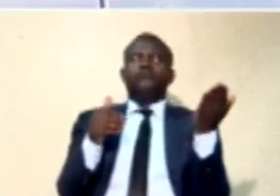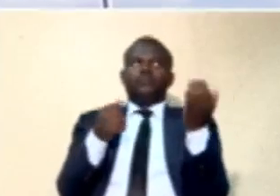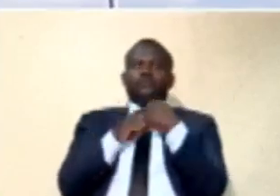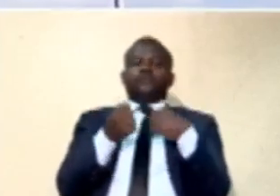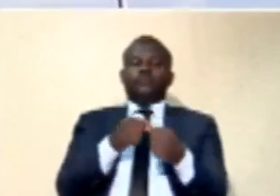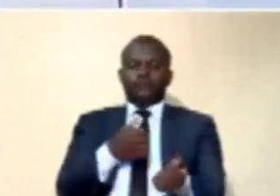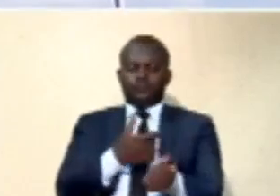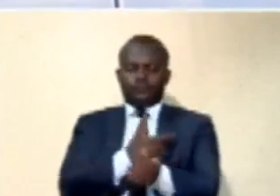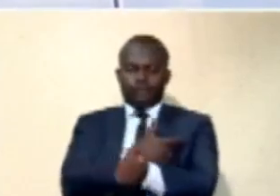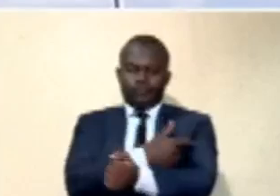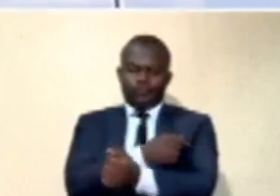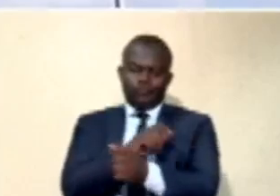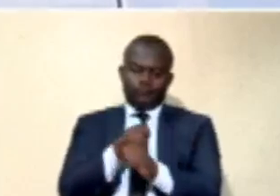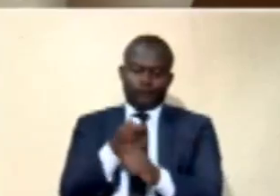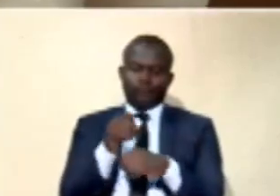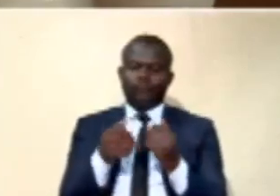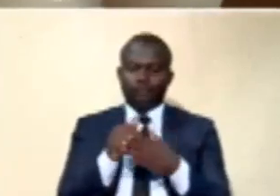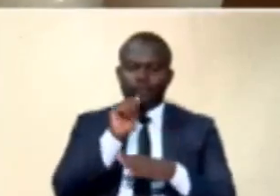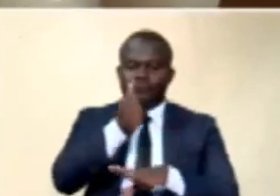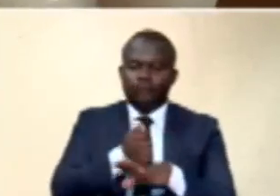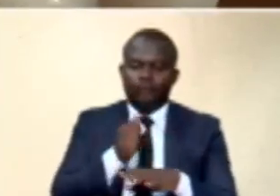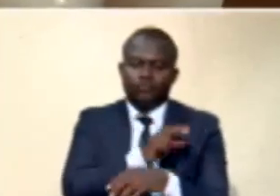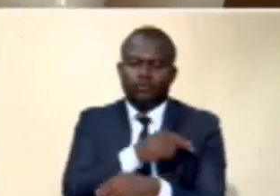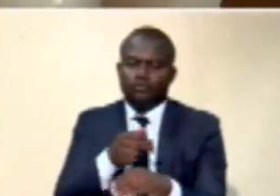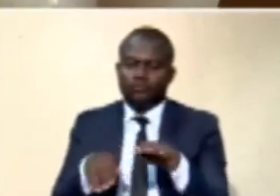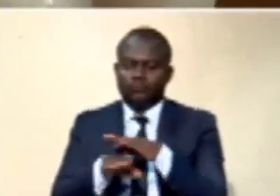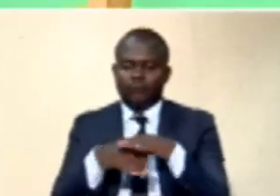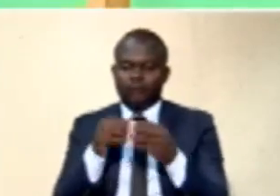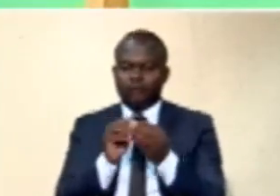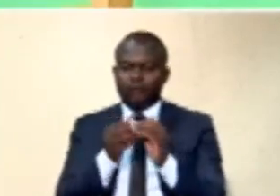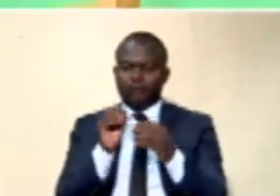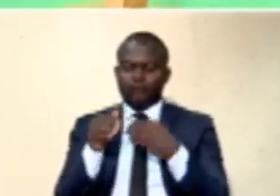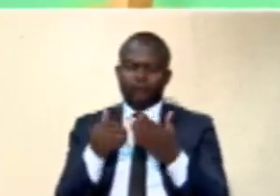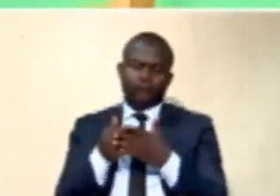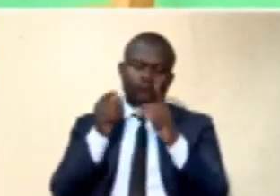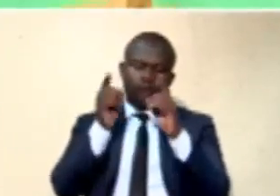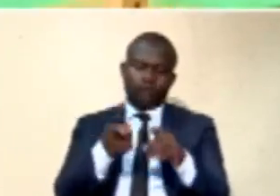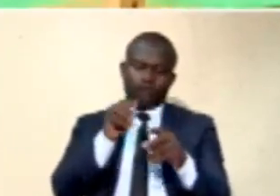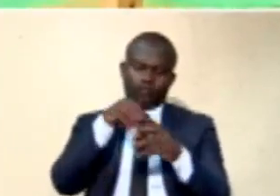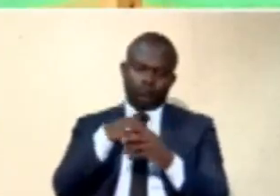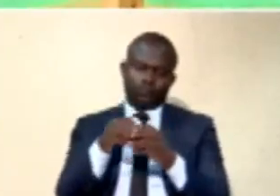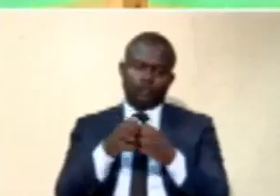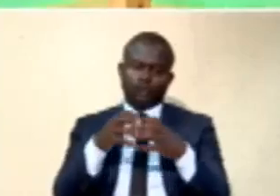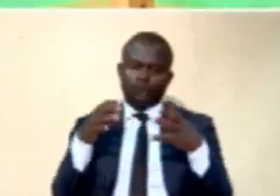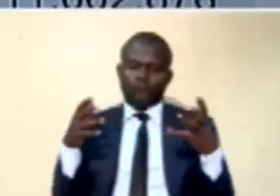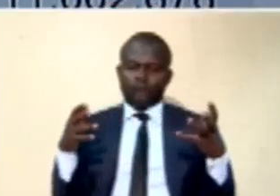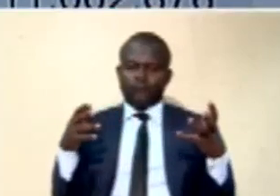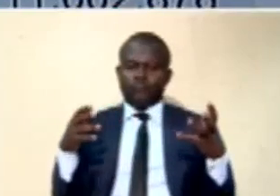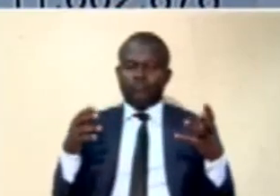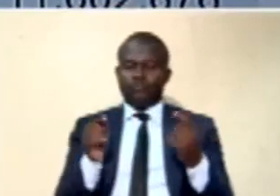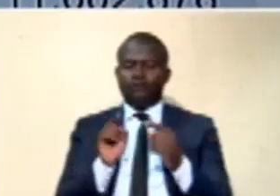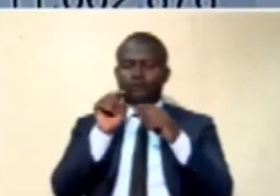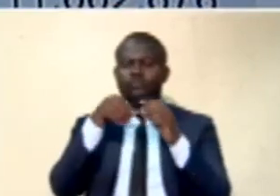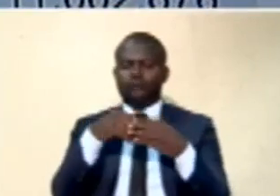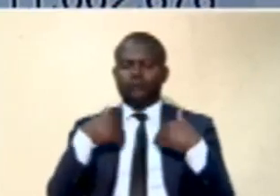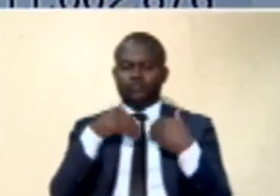urubyaro. Minisiteri y'ubuzima ivuga ko nyuma yo gushyiraho amavuriro y'ibanze umubare w'abaturage bayagana urushaho kuzamuka. Abivuriza